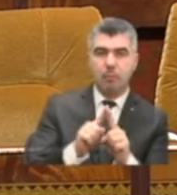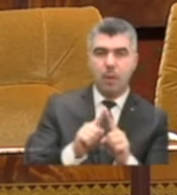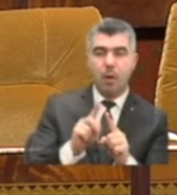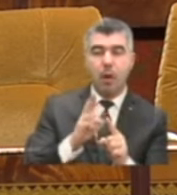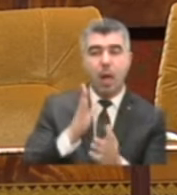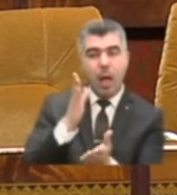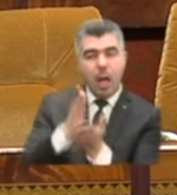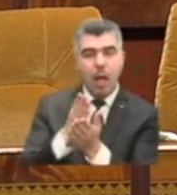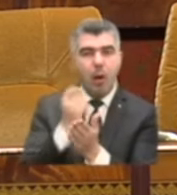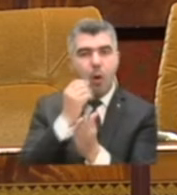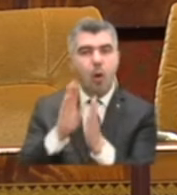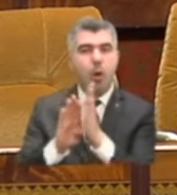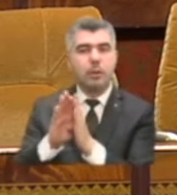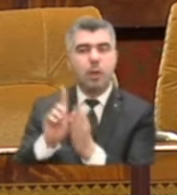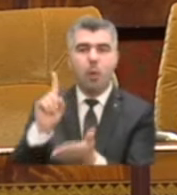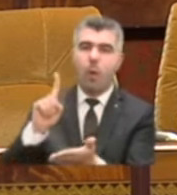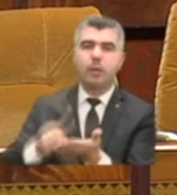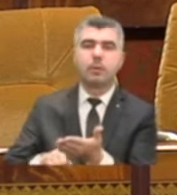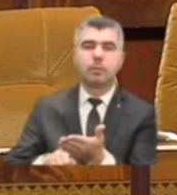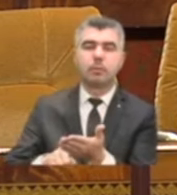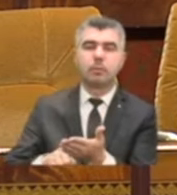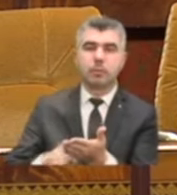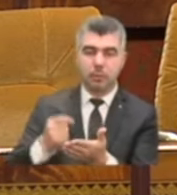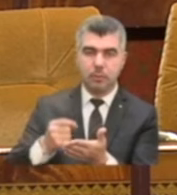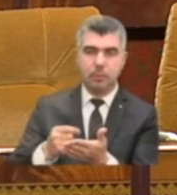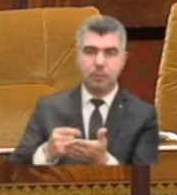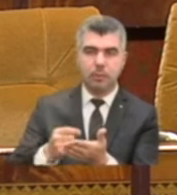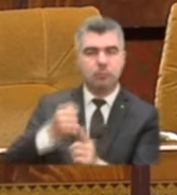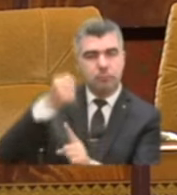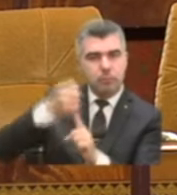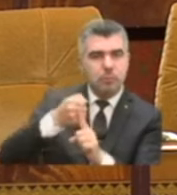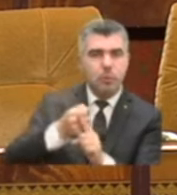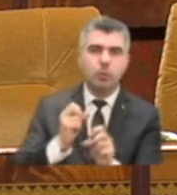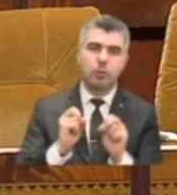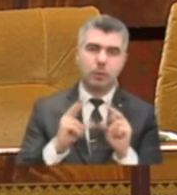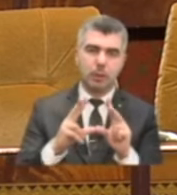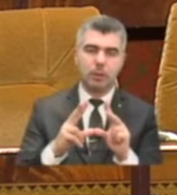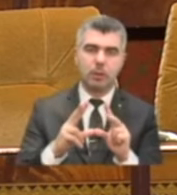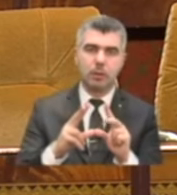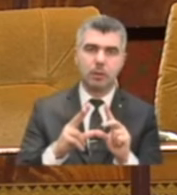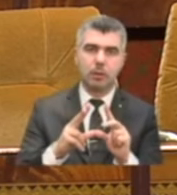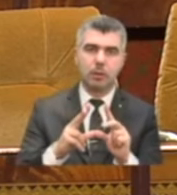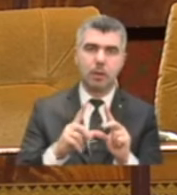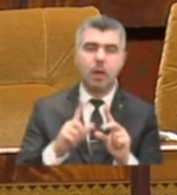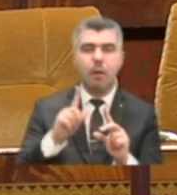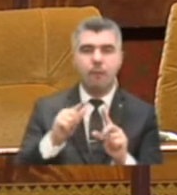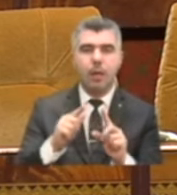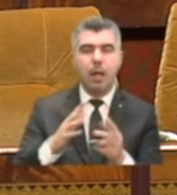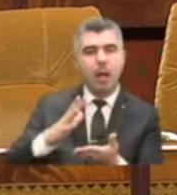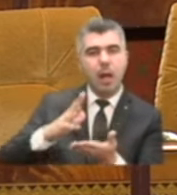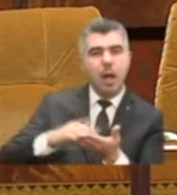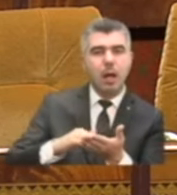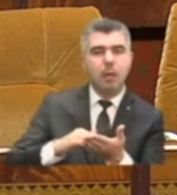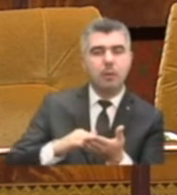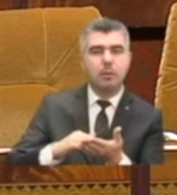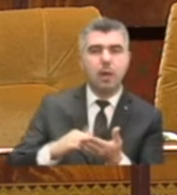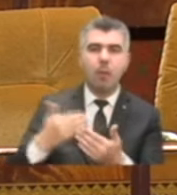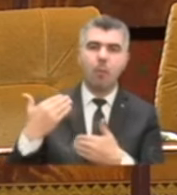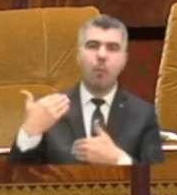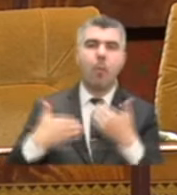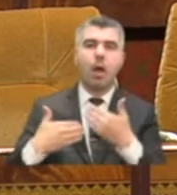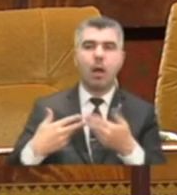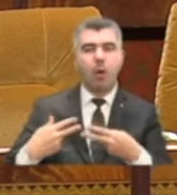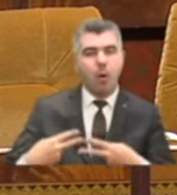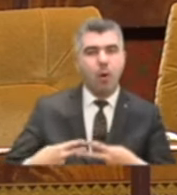حقوقية وواجب. طبعا تبذل المجهود كبير جدا، وبخصوص هذه البطاقة ديال الإعاقة